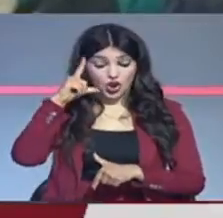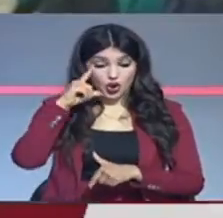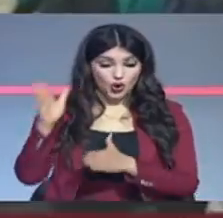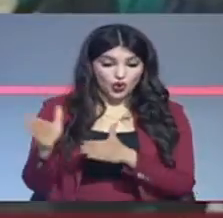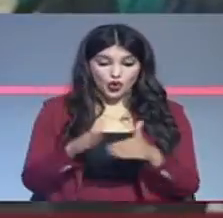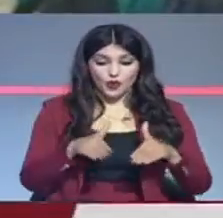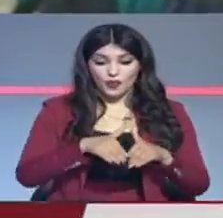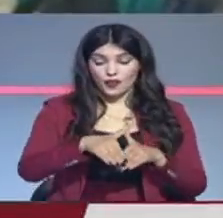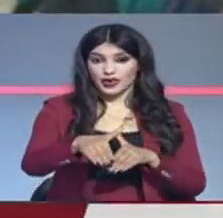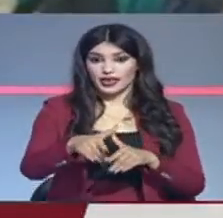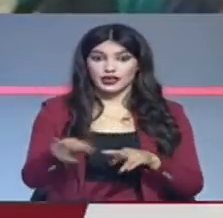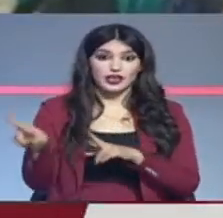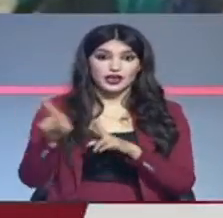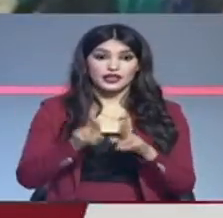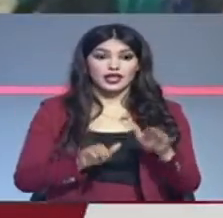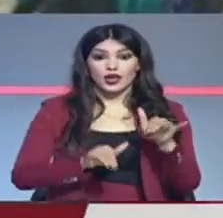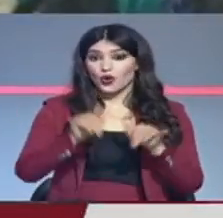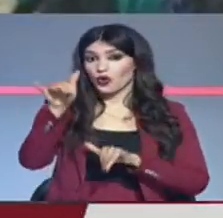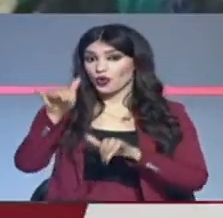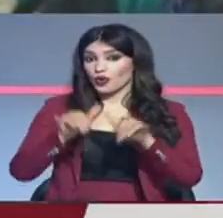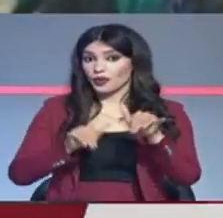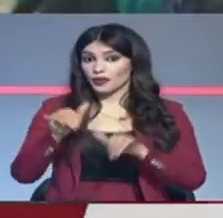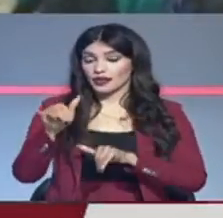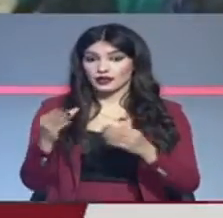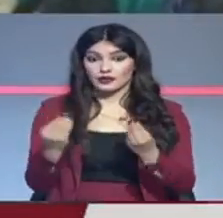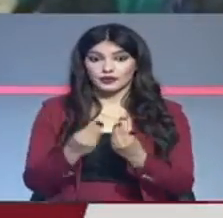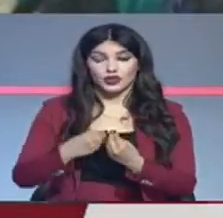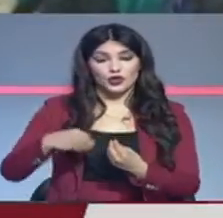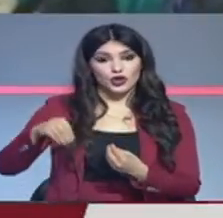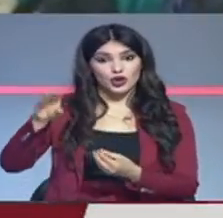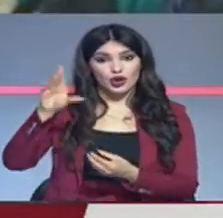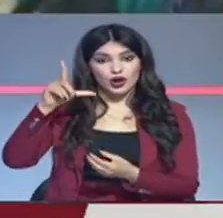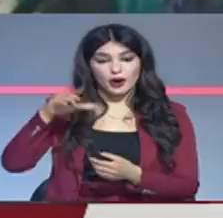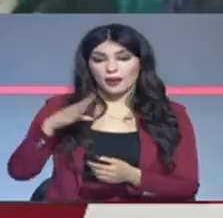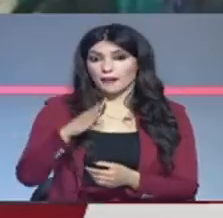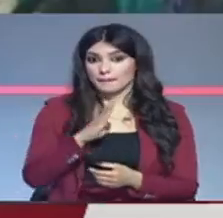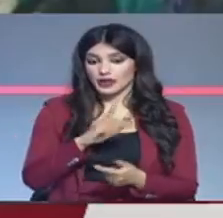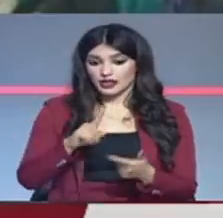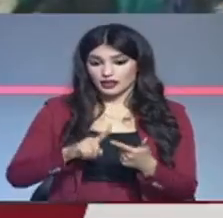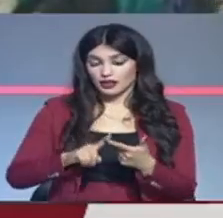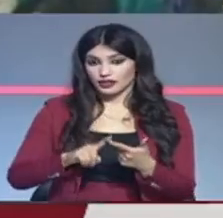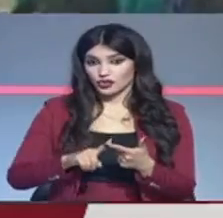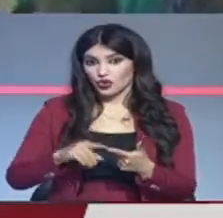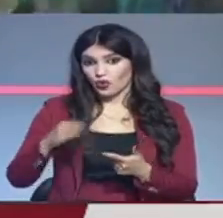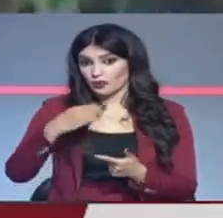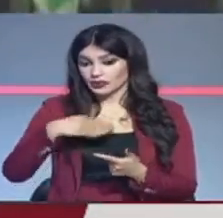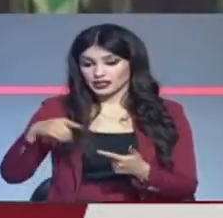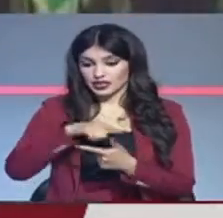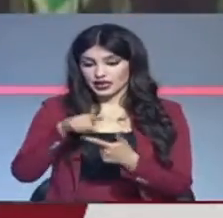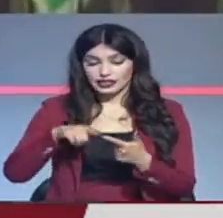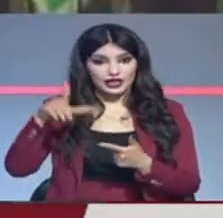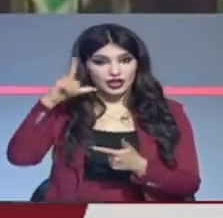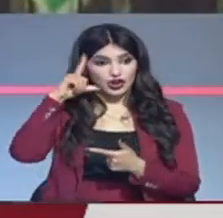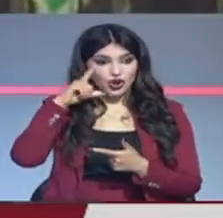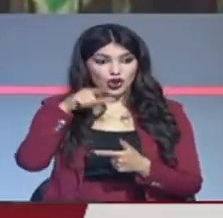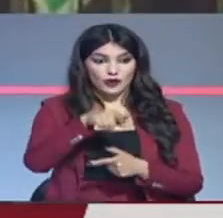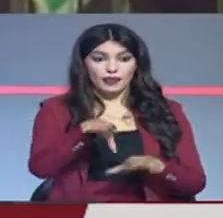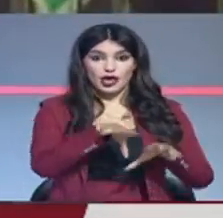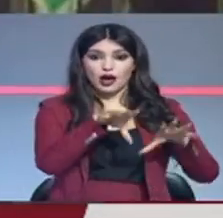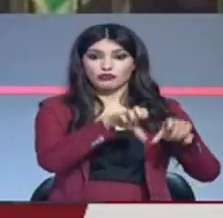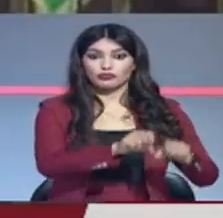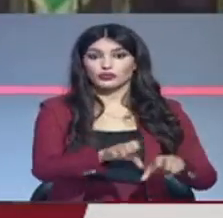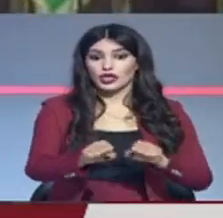استانفت اليوم الرحلات الجويه بين مدينتي بنغازي ومصر الليبيتين اللتين كانتا تحت سلطات